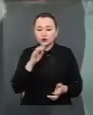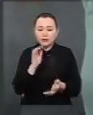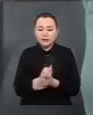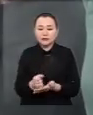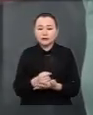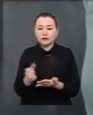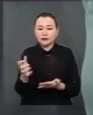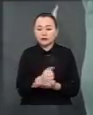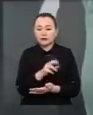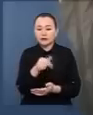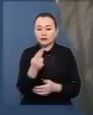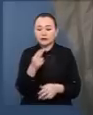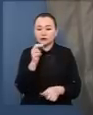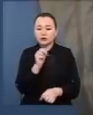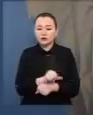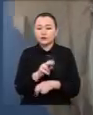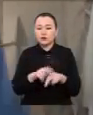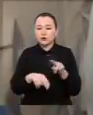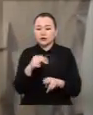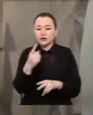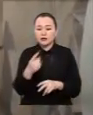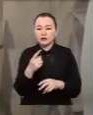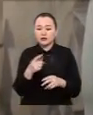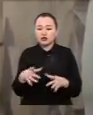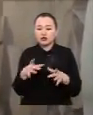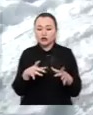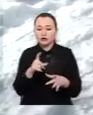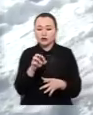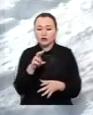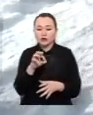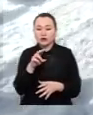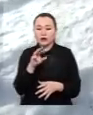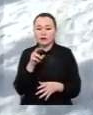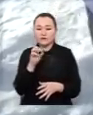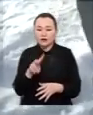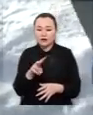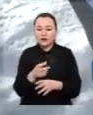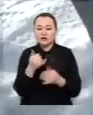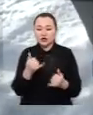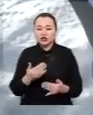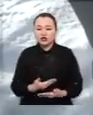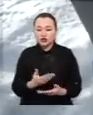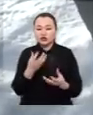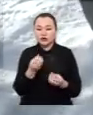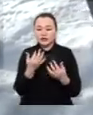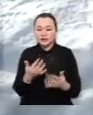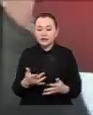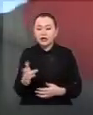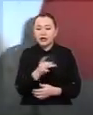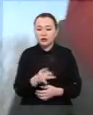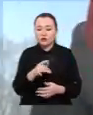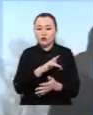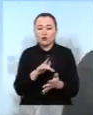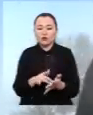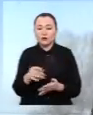добились, что ТЭЦ приостановила строительство одной из чаш золотоотвала. Теперь жители еще нескольких микрорайонов